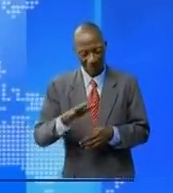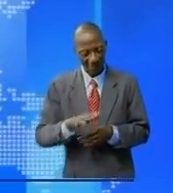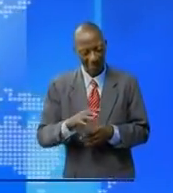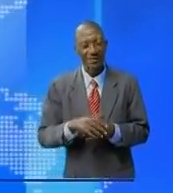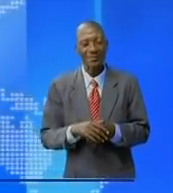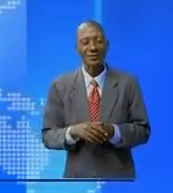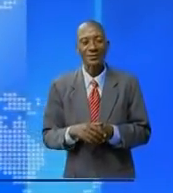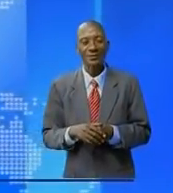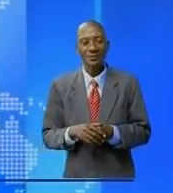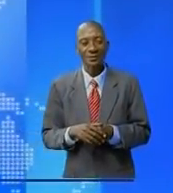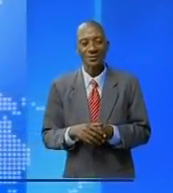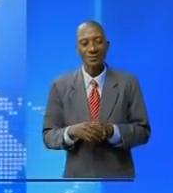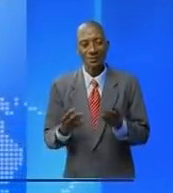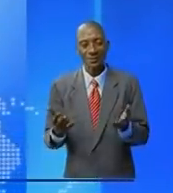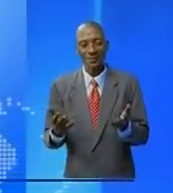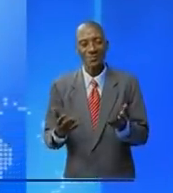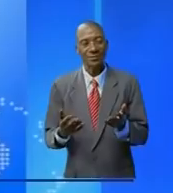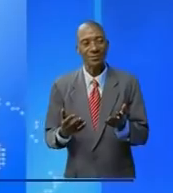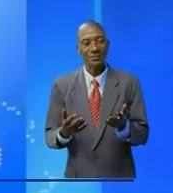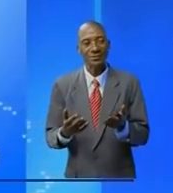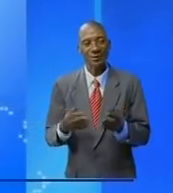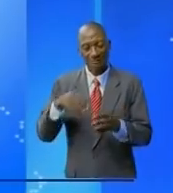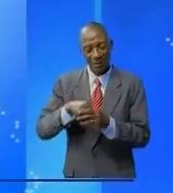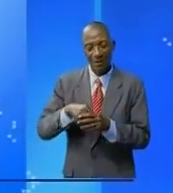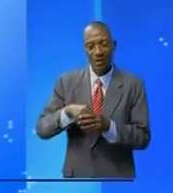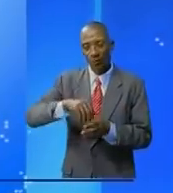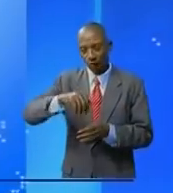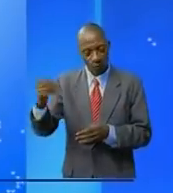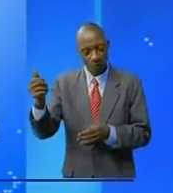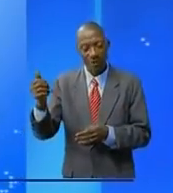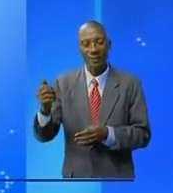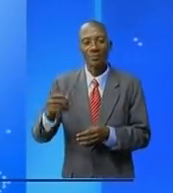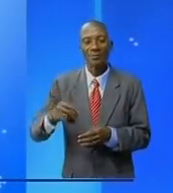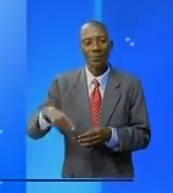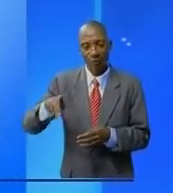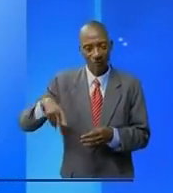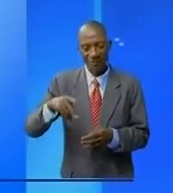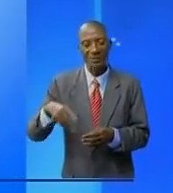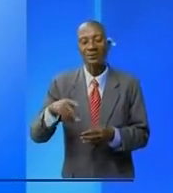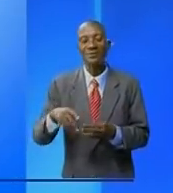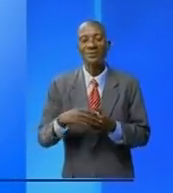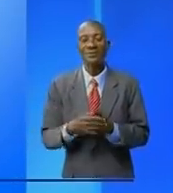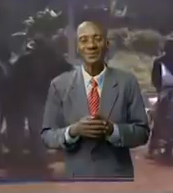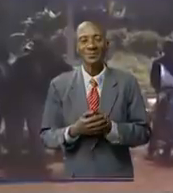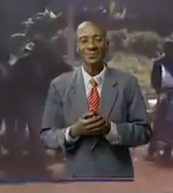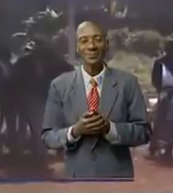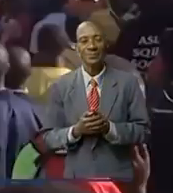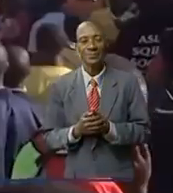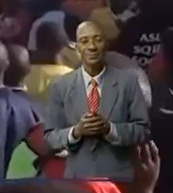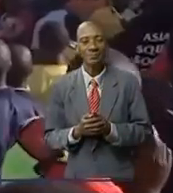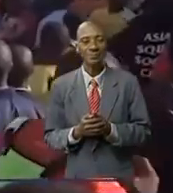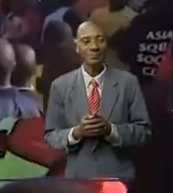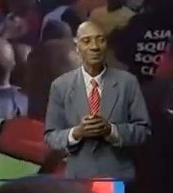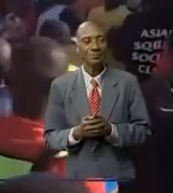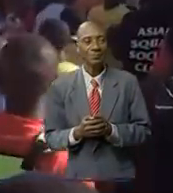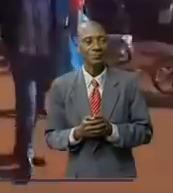Nanga, gouverneur de province, qui a présidé la cérémonie. C'est un reportage de la RTNC de Haut-Uele. Réglage